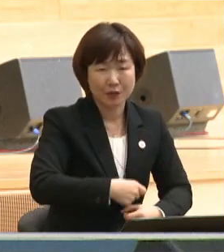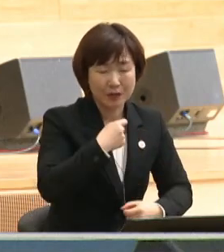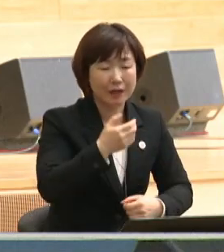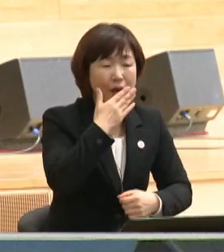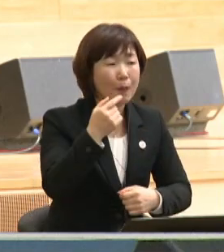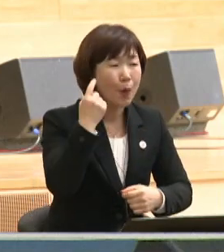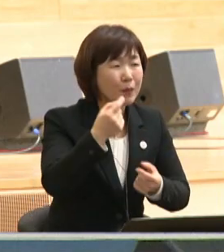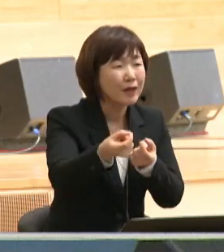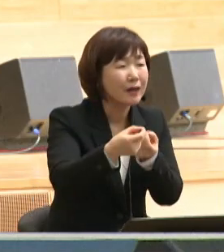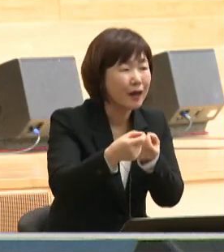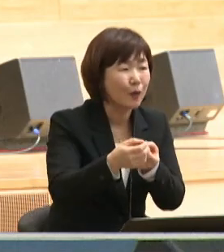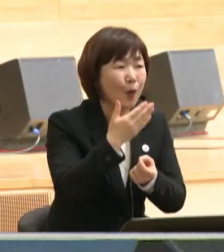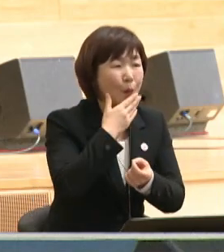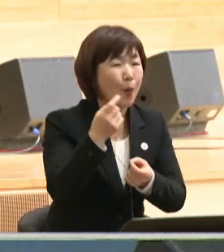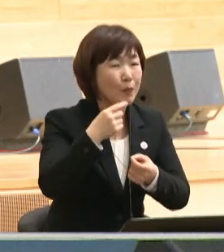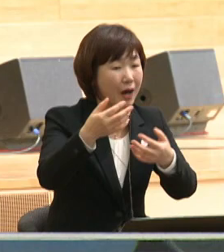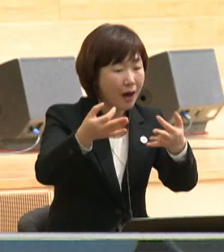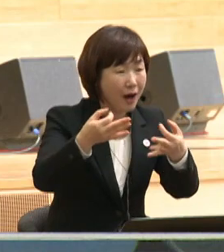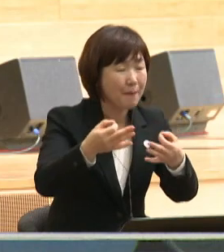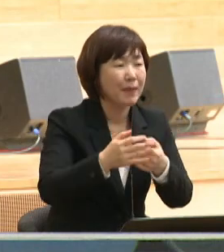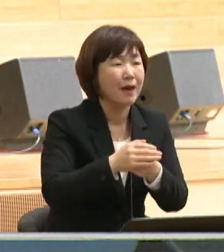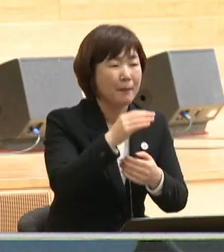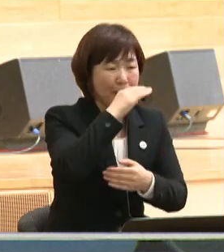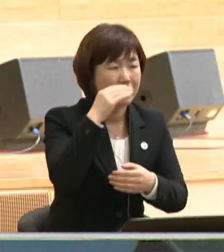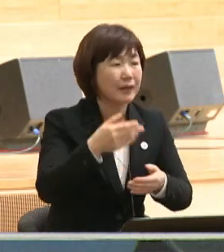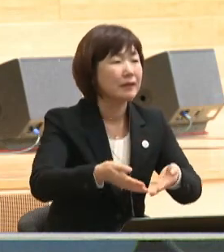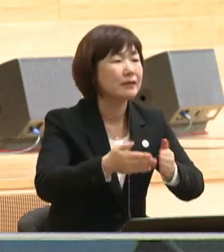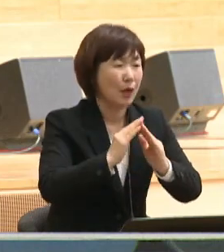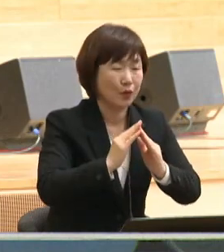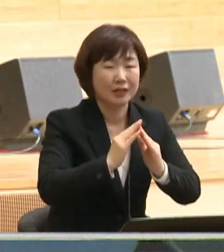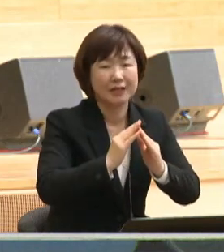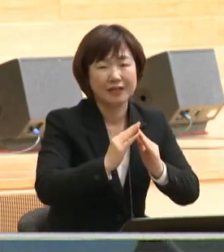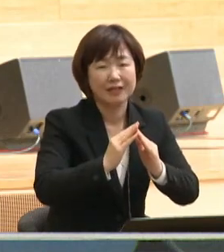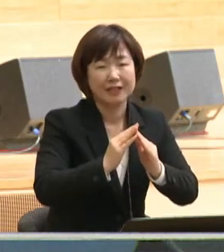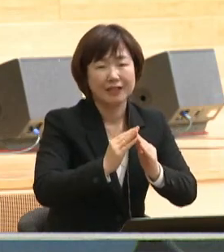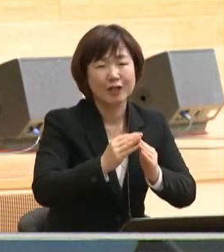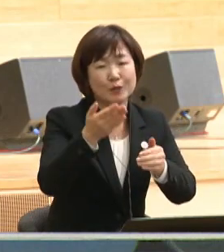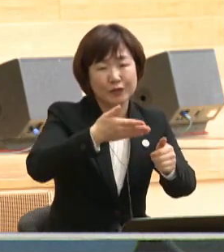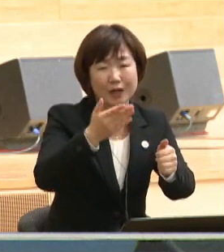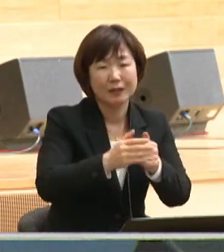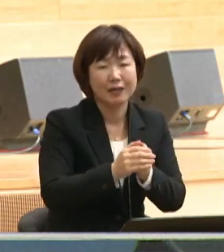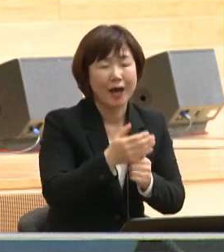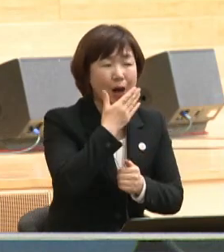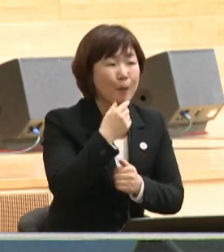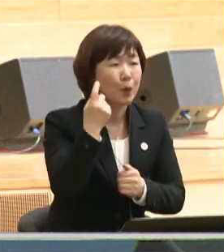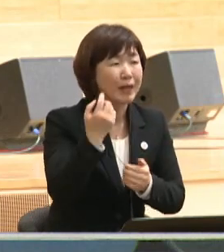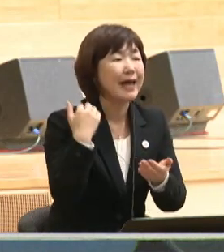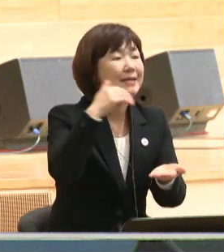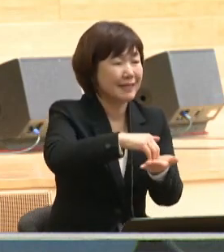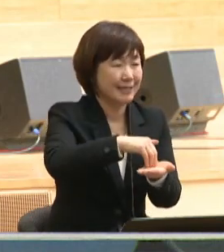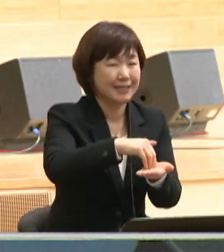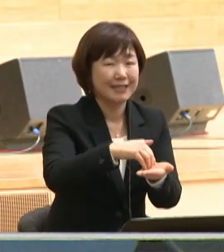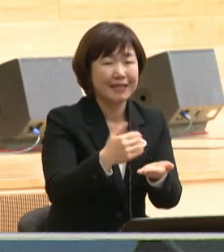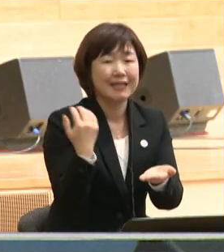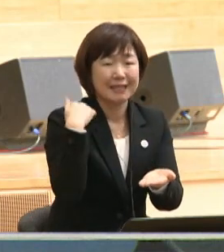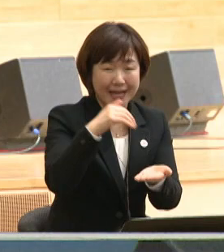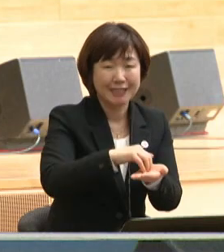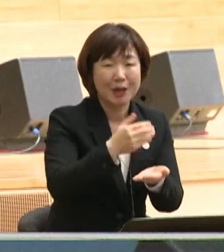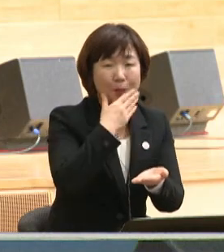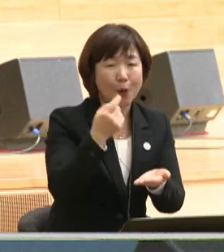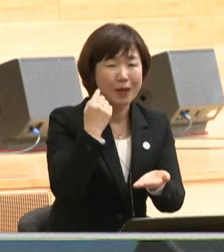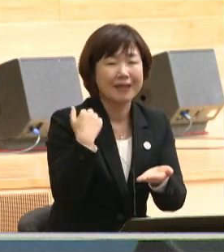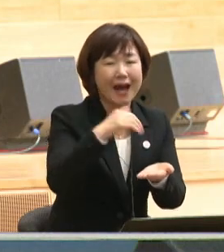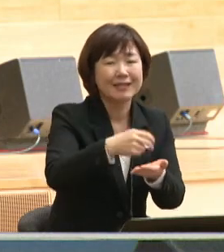복음 앞에 세워 자신의 연약함을 제대로 확인할 수 있기를 간절히 소망합니다 복음으로 다시 일어나 꾸준한 이러한